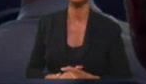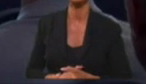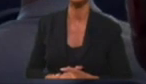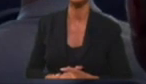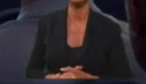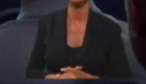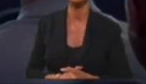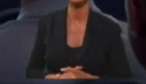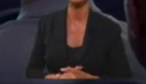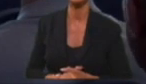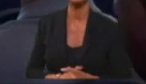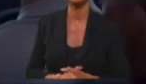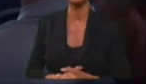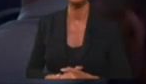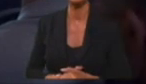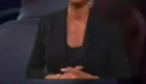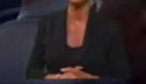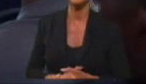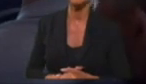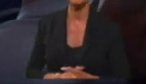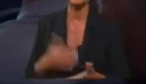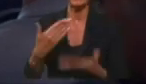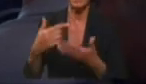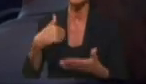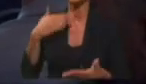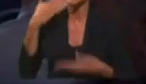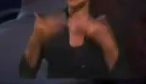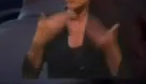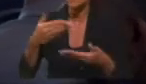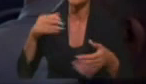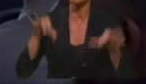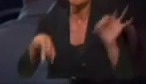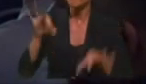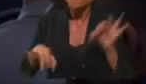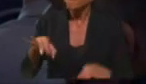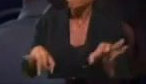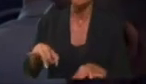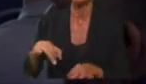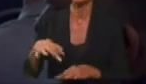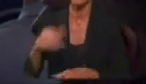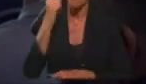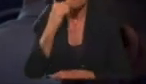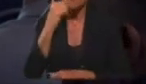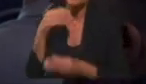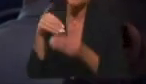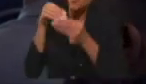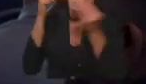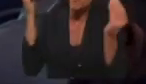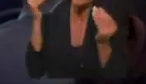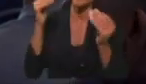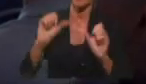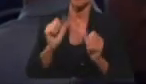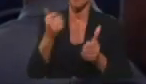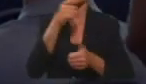pojawiło to przejęzyczenie w naszym kraju. Także życzę owocnych obrad, owocnego spotkania, żeby Państwo z jak najlepszymi